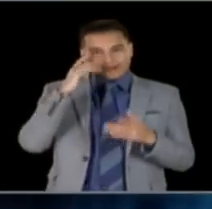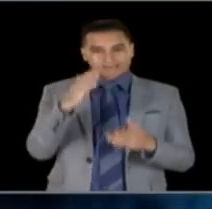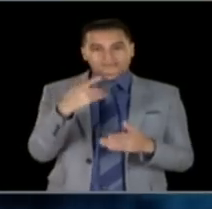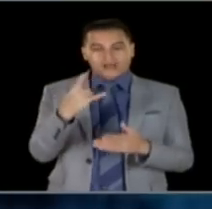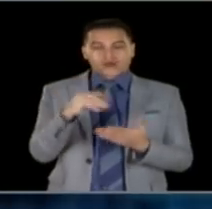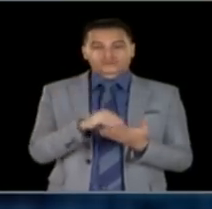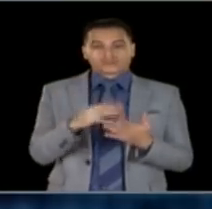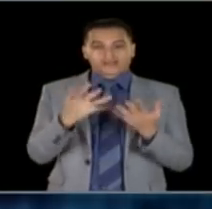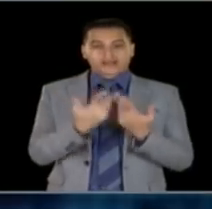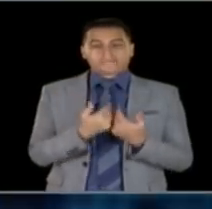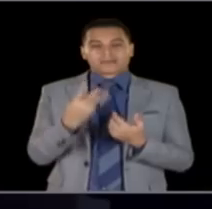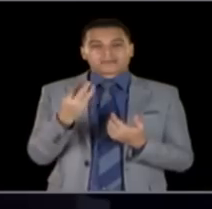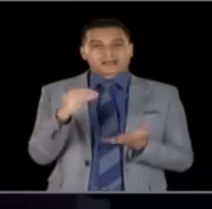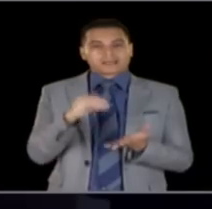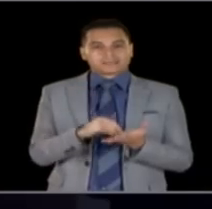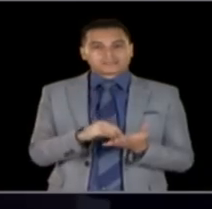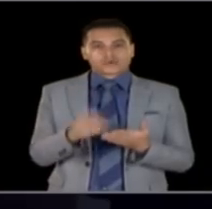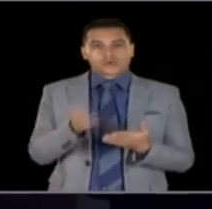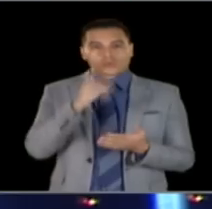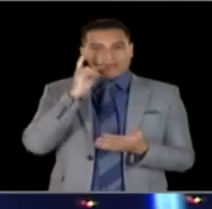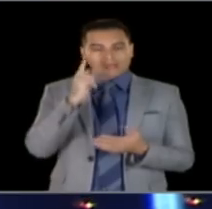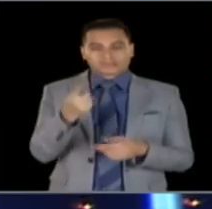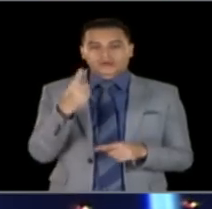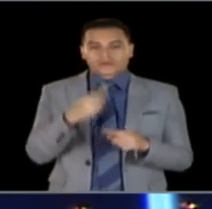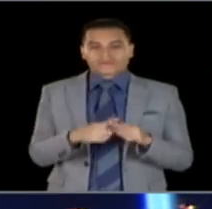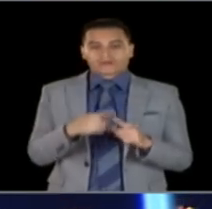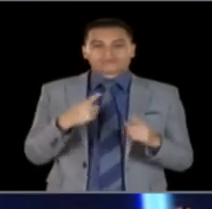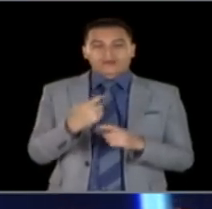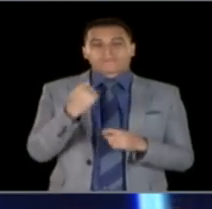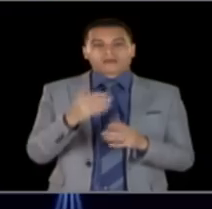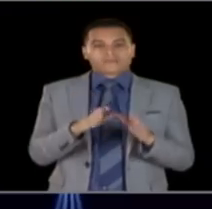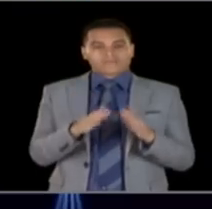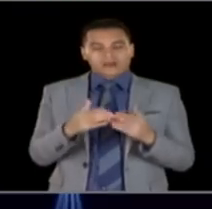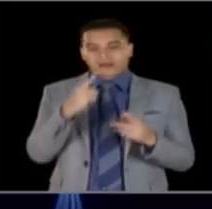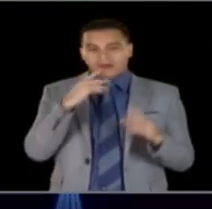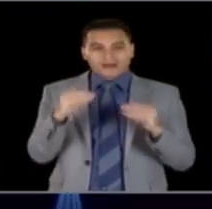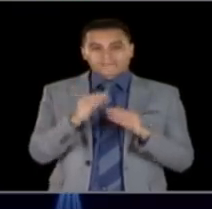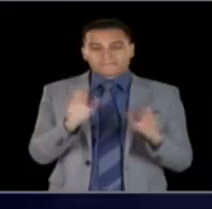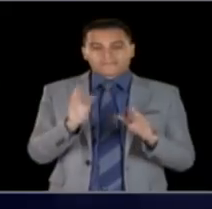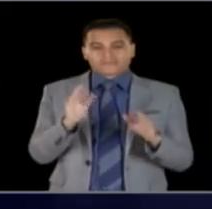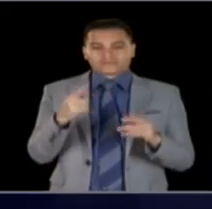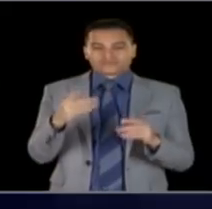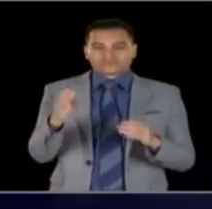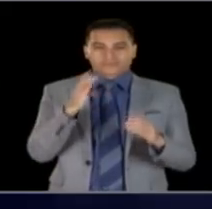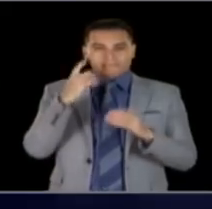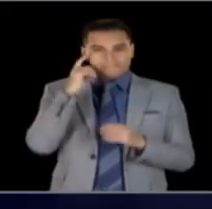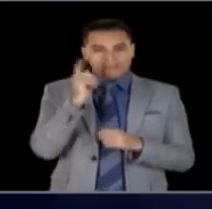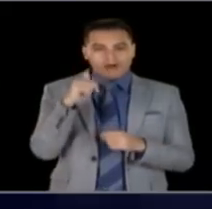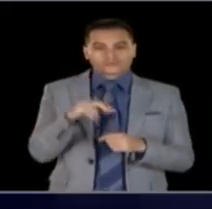نقط النتيجة 30. الحوت الأزرق، ضربة القاضية، مفيش نقط، وسؤال في التاريخ. الحوت